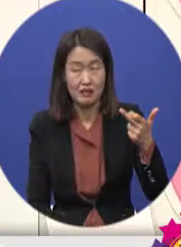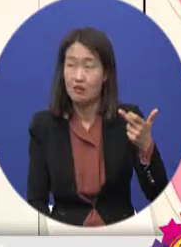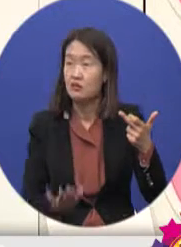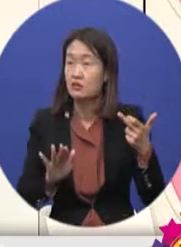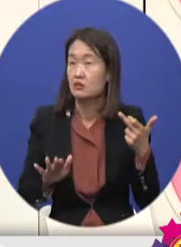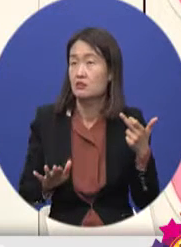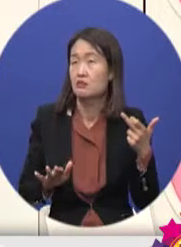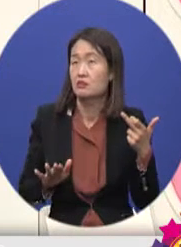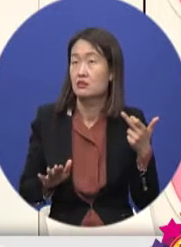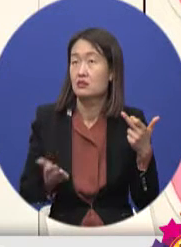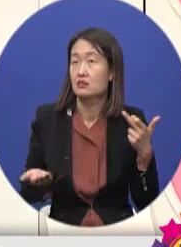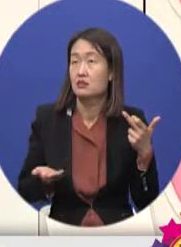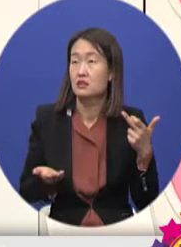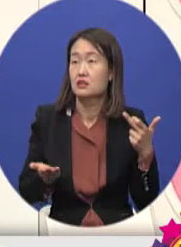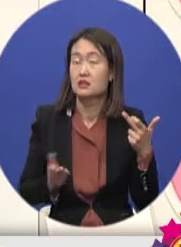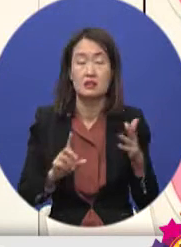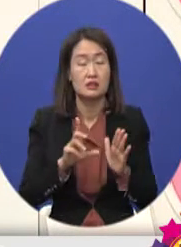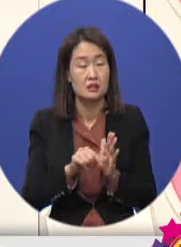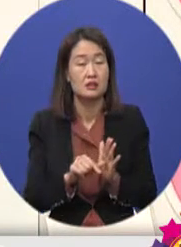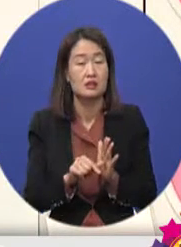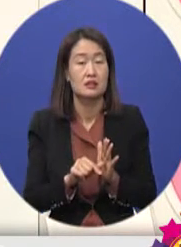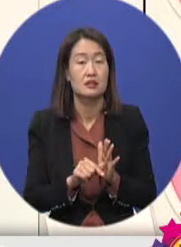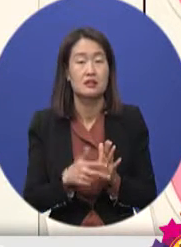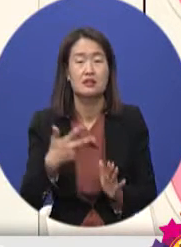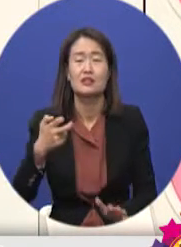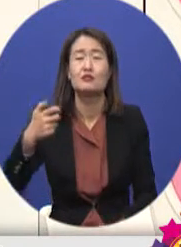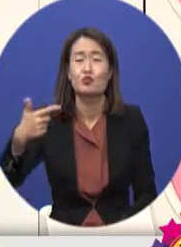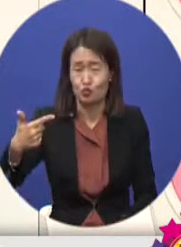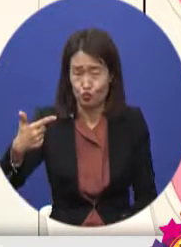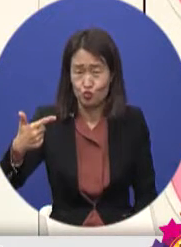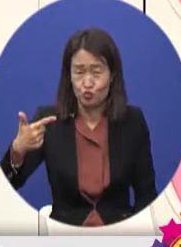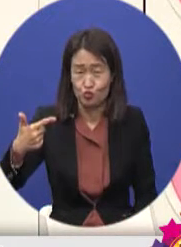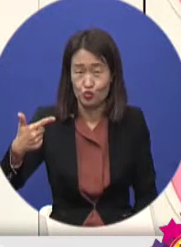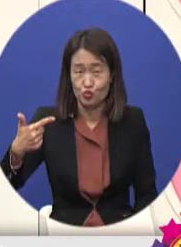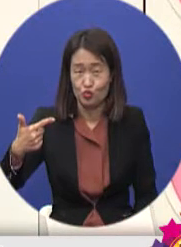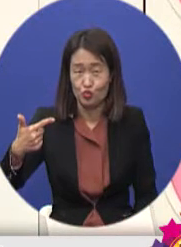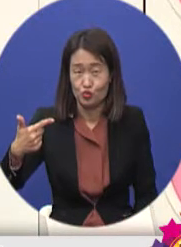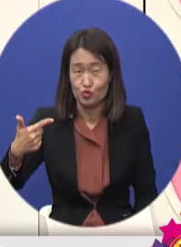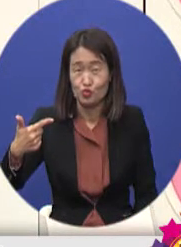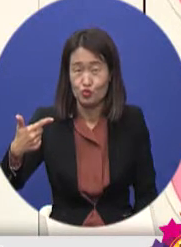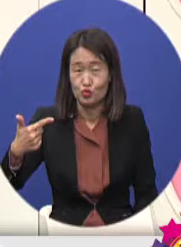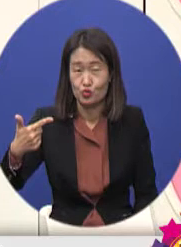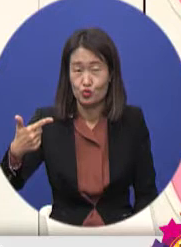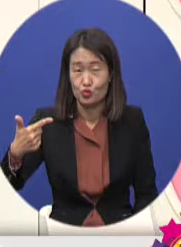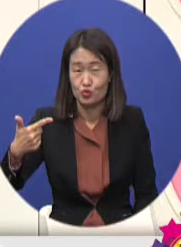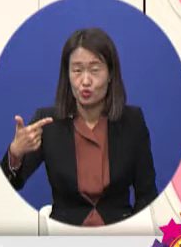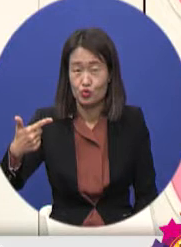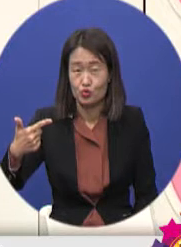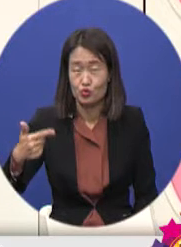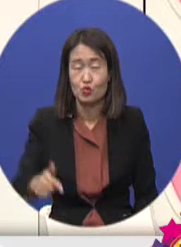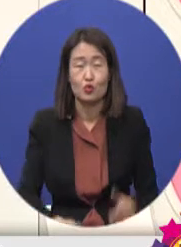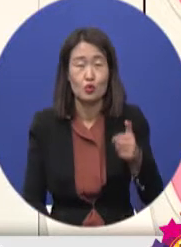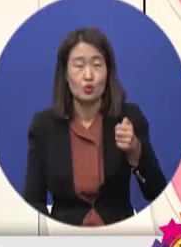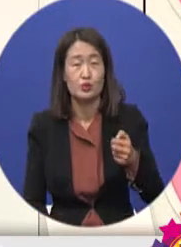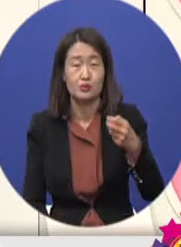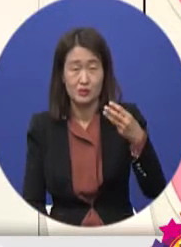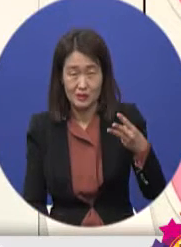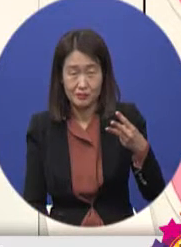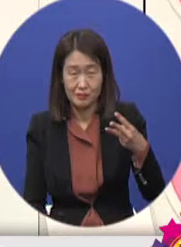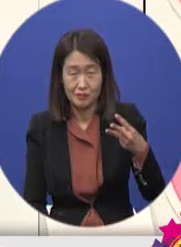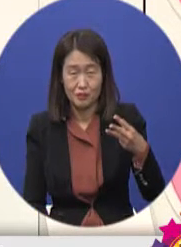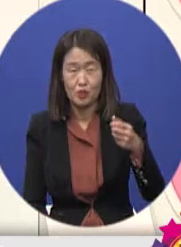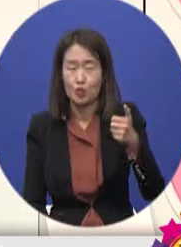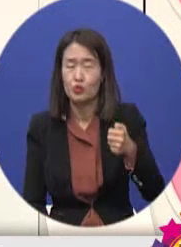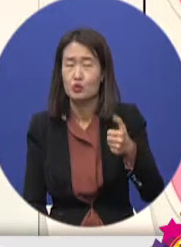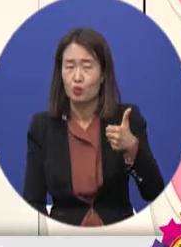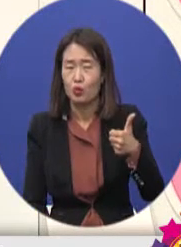한 일할 때는 76세. 네. 53년, 55년 경력.